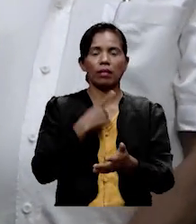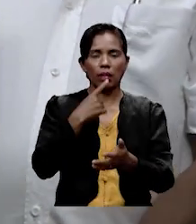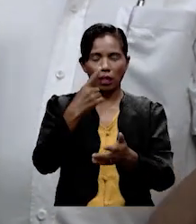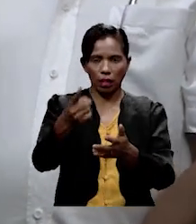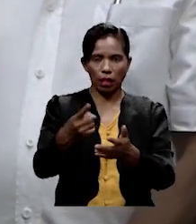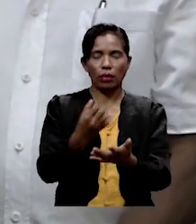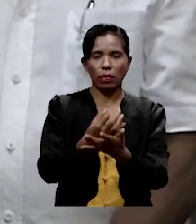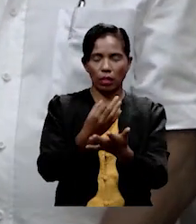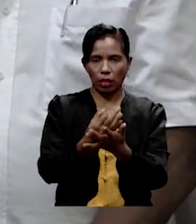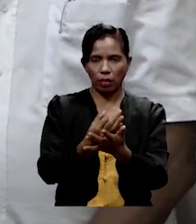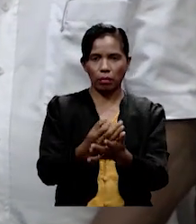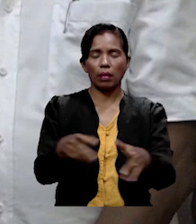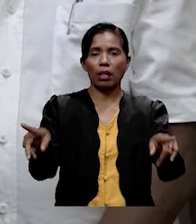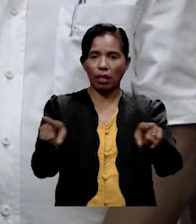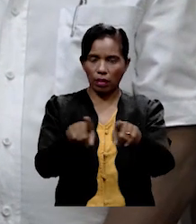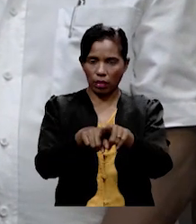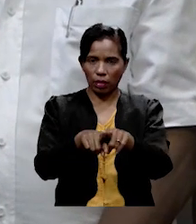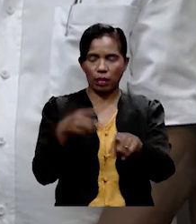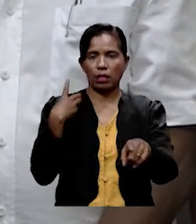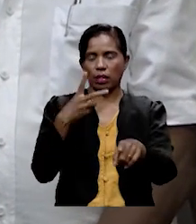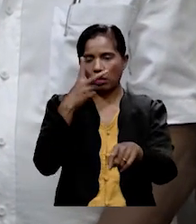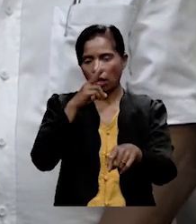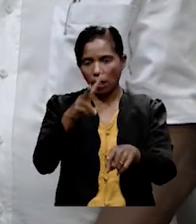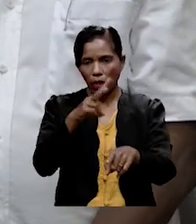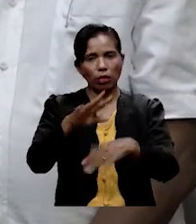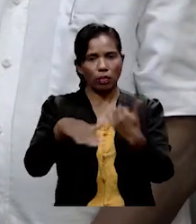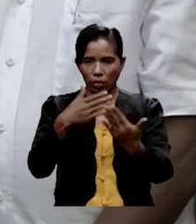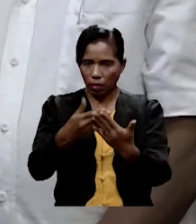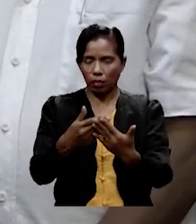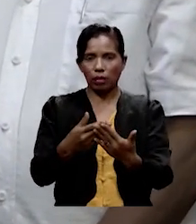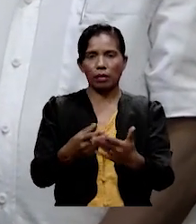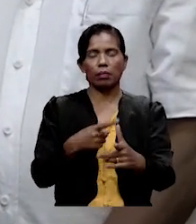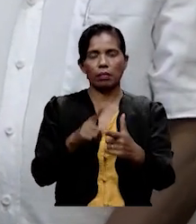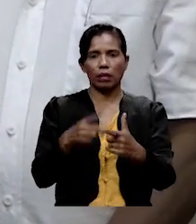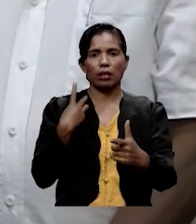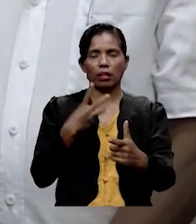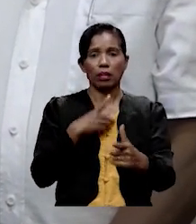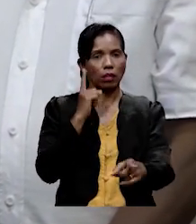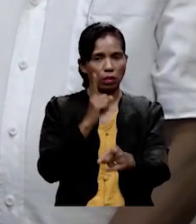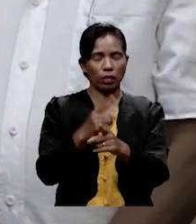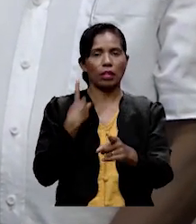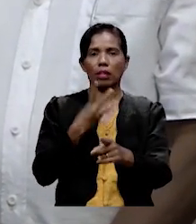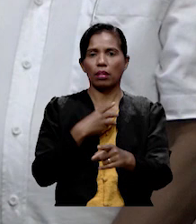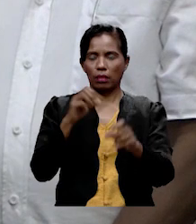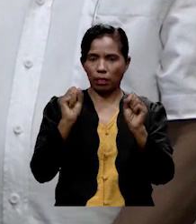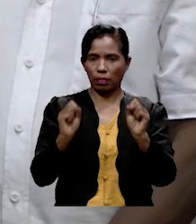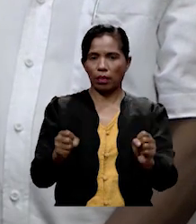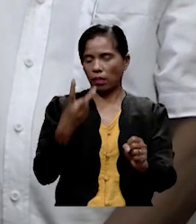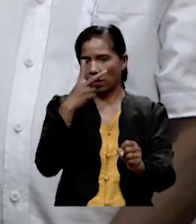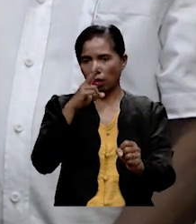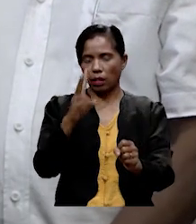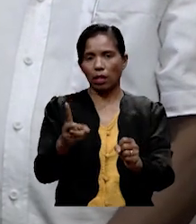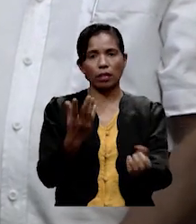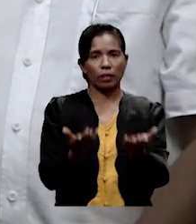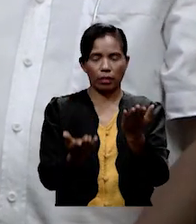Nah, jadi di sana kita harus memanage semuanya. Jadi kita yang jelas kita akan mempertimbangkan kedua sisi